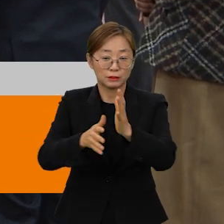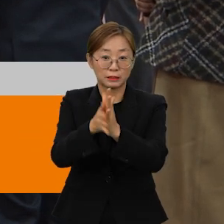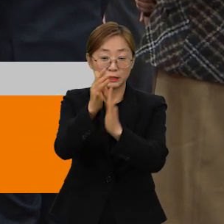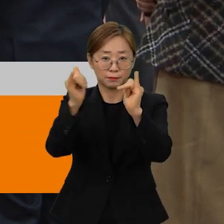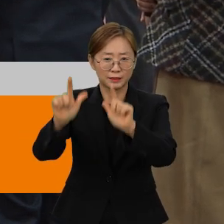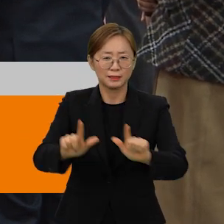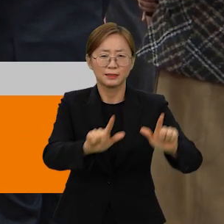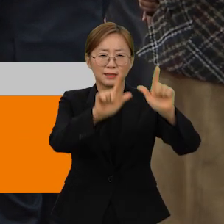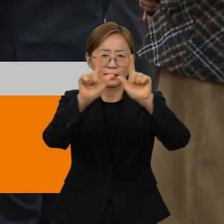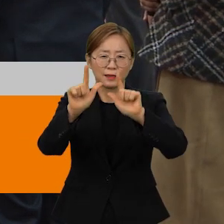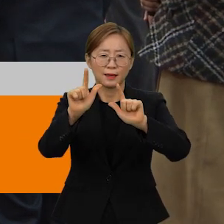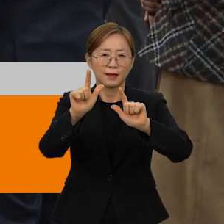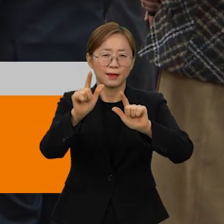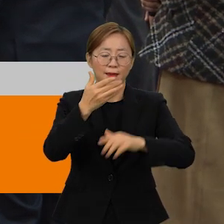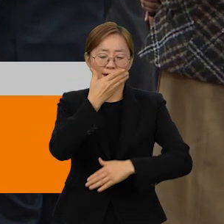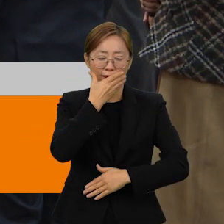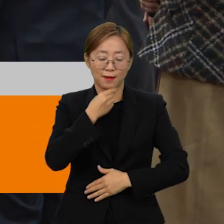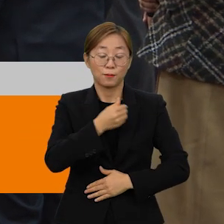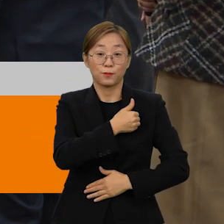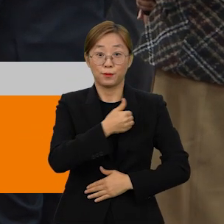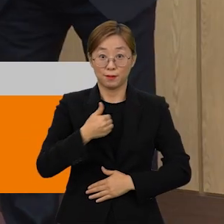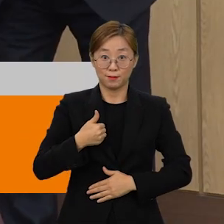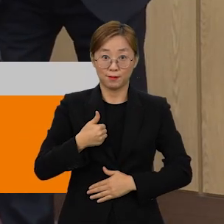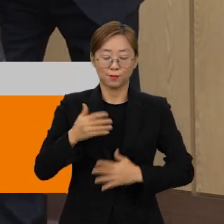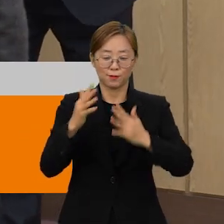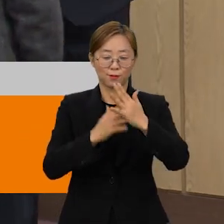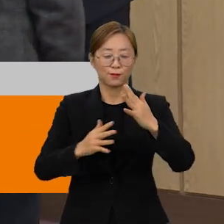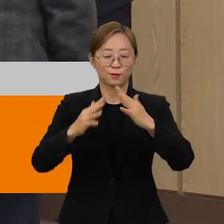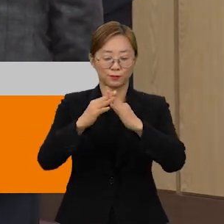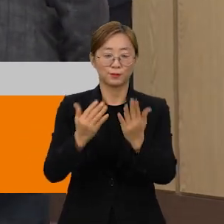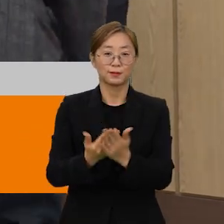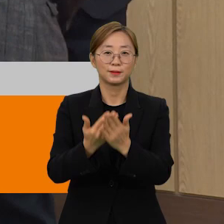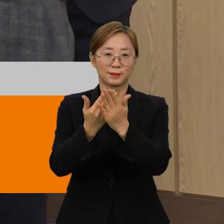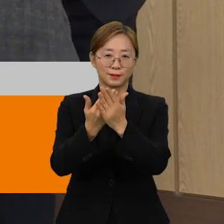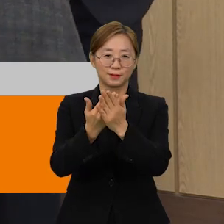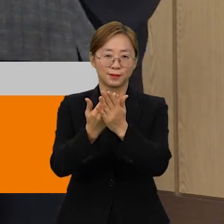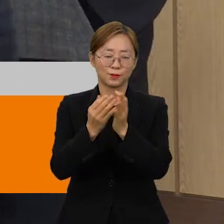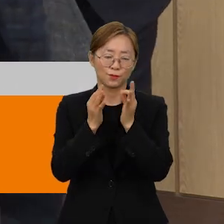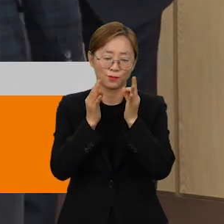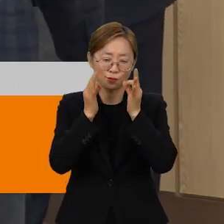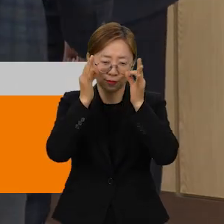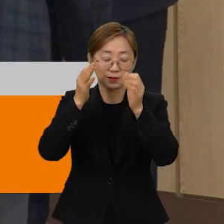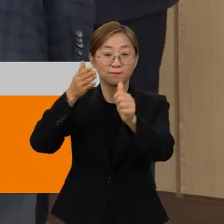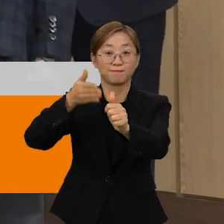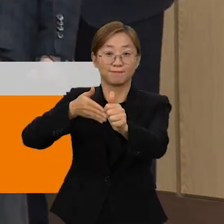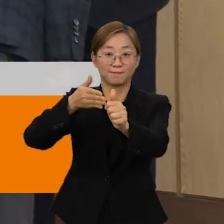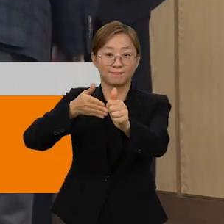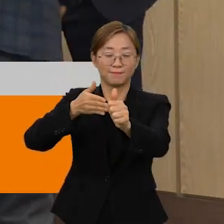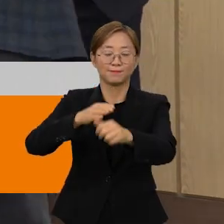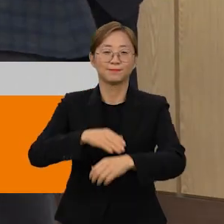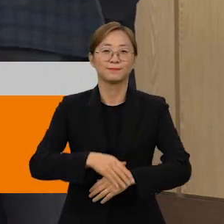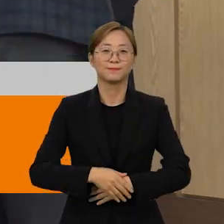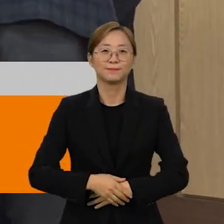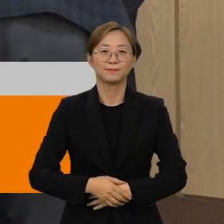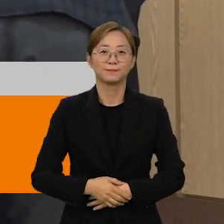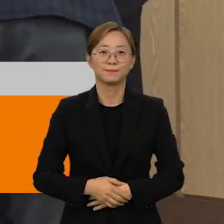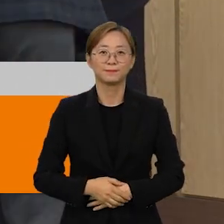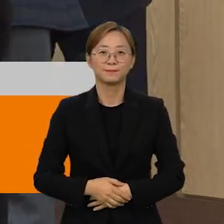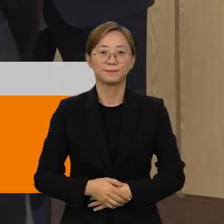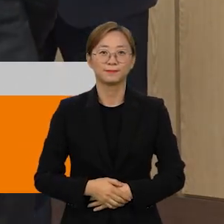펼쳐 시민 모두의 삶이 더욱 풍요롭고 행복한 공주시를 만드는 데 온 힘을 기울여달라고